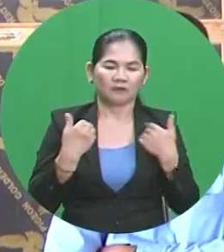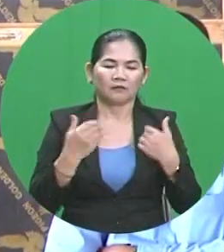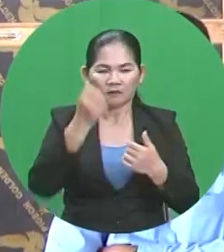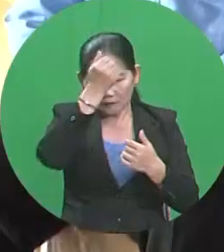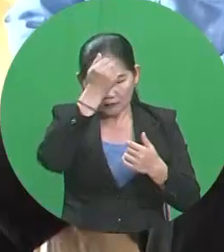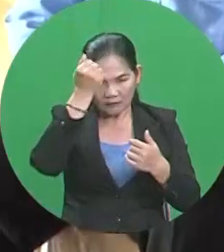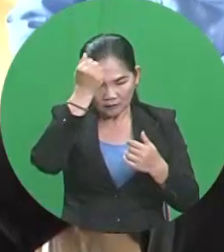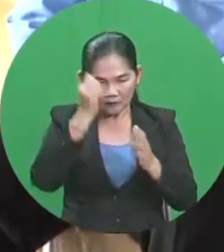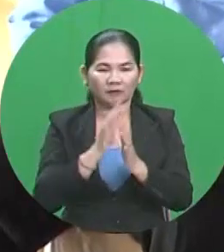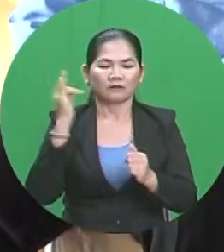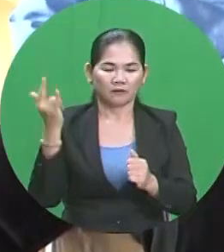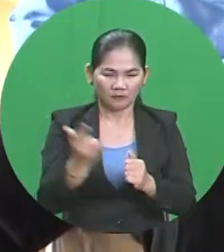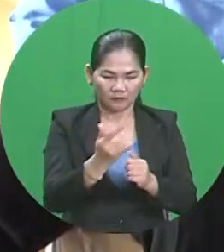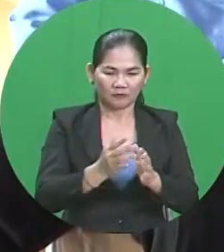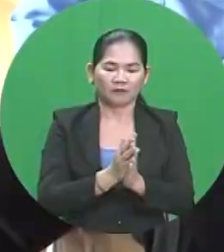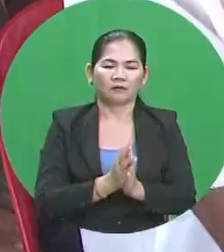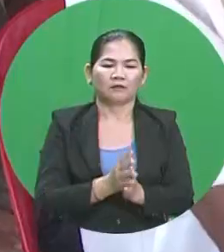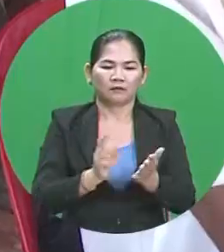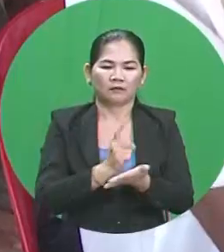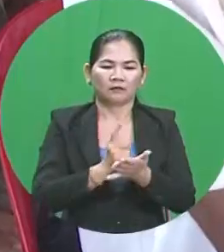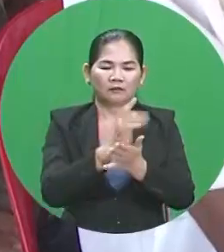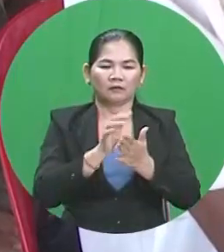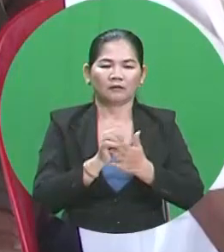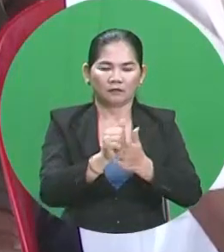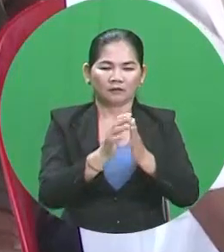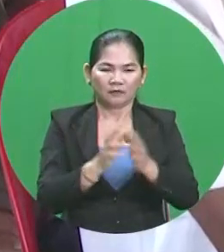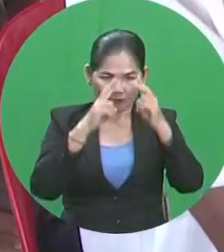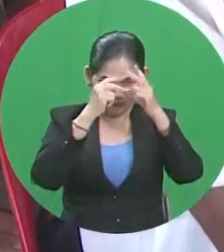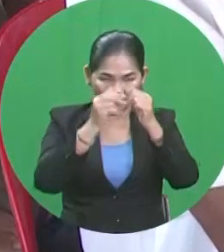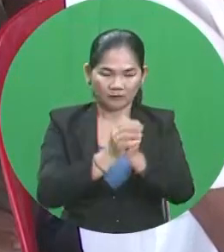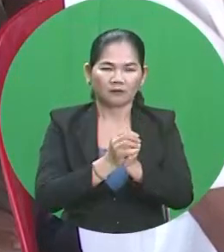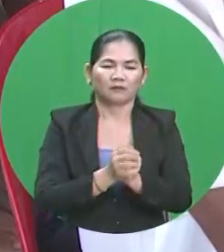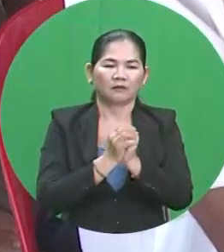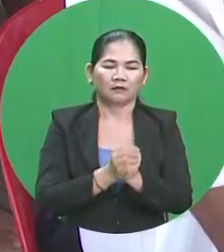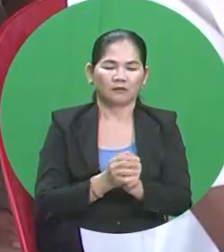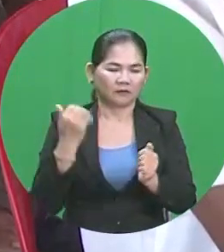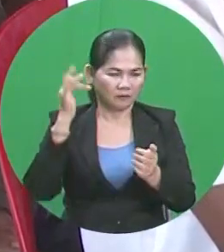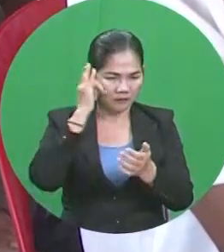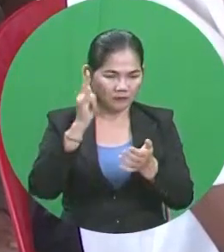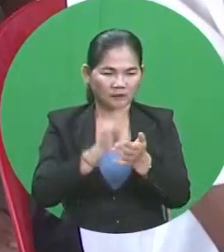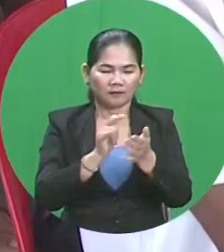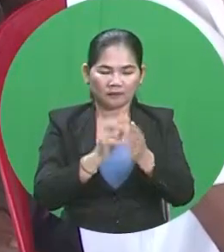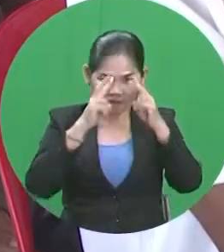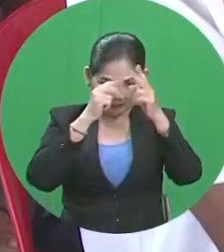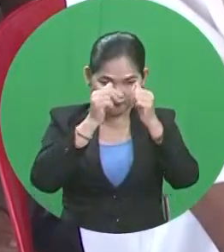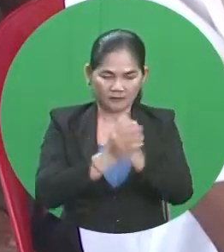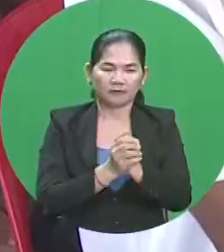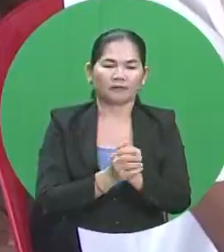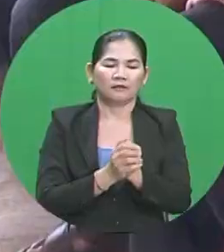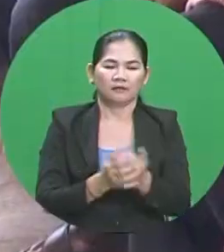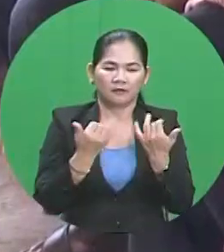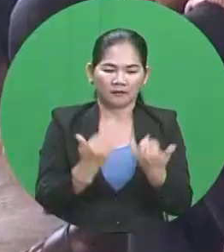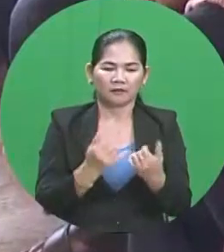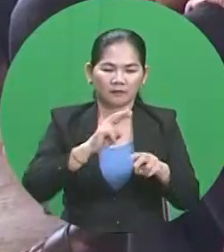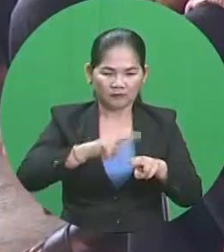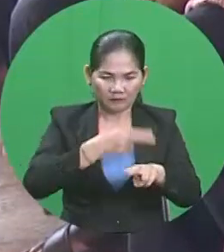ចាំទុកជាប្រវត្តិសាស្ត្រចំពោះប្រមុខរាជរដ្ឋាភិបាលសម្ដេចតេជោហ៊ុនសែននិងសម្ដេចគតិប្រធបណ្ឌិតបុរនីហ៊ុនសែនដែលផ្ដ